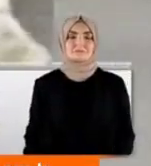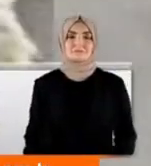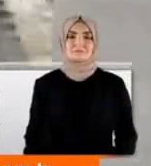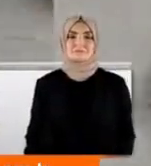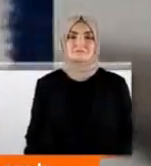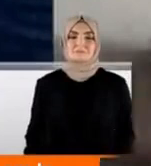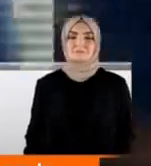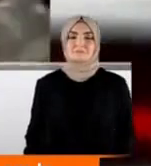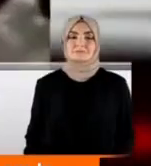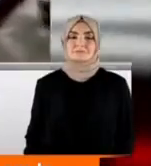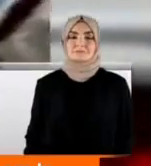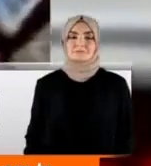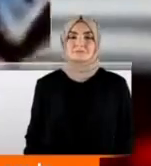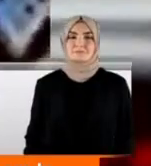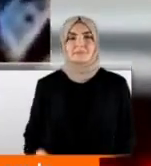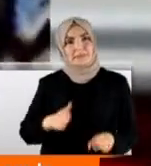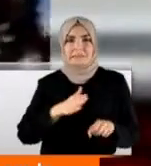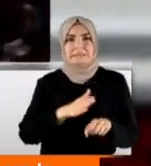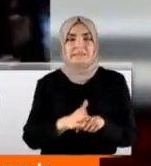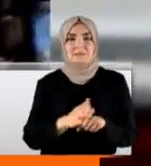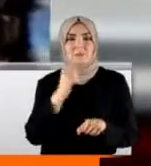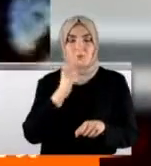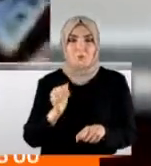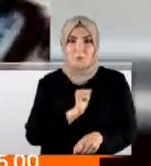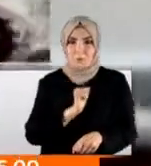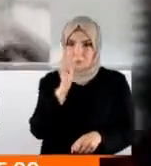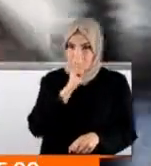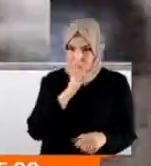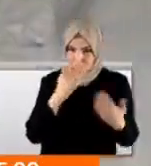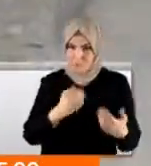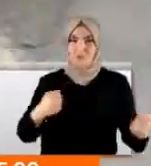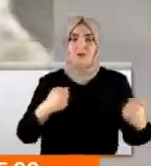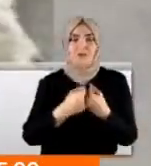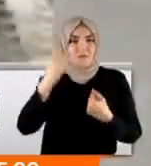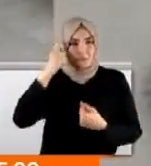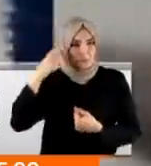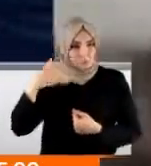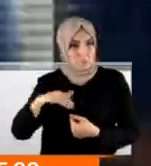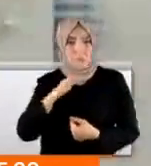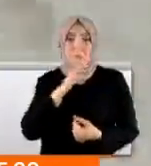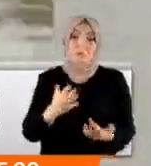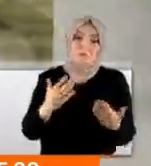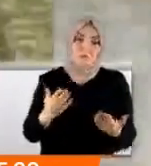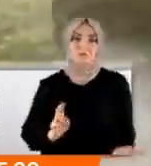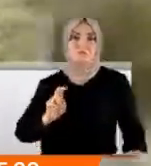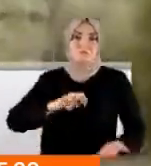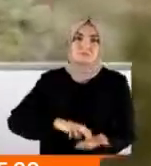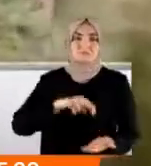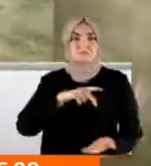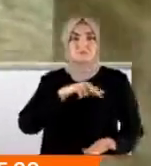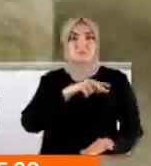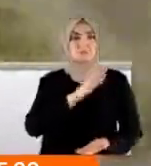Anam ölmemiş hala. Kesilme korkusu mu yoksa kazanın şoku mu bilinmez. Birdenbire ayaklanan inek yürüyerek bölgeden